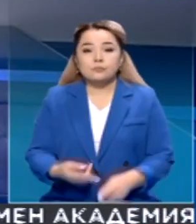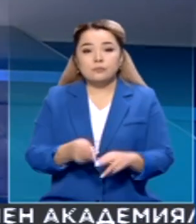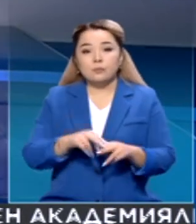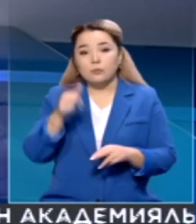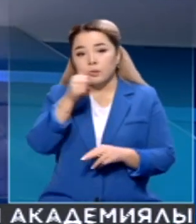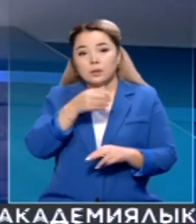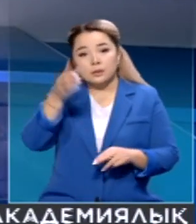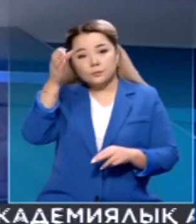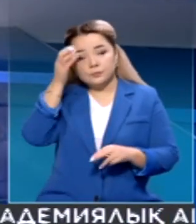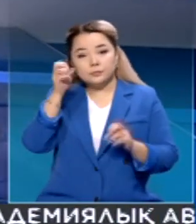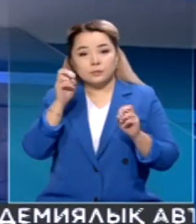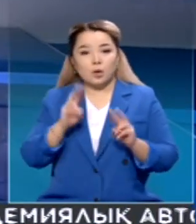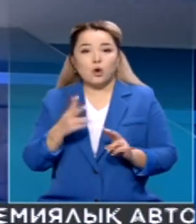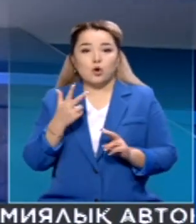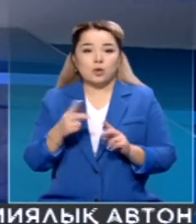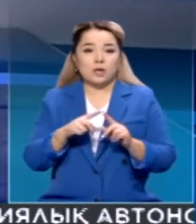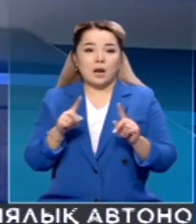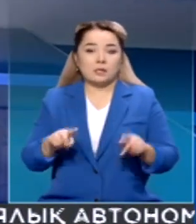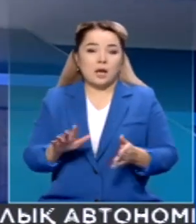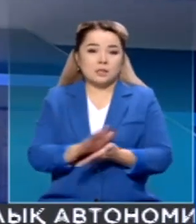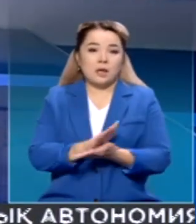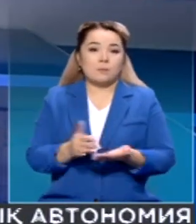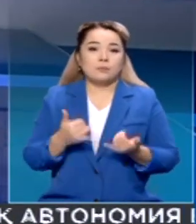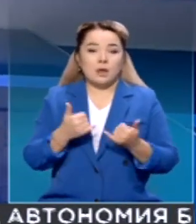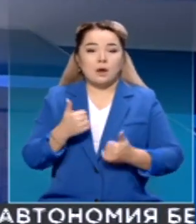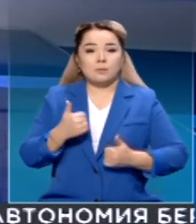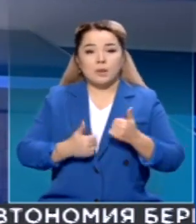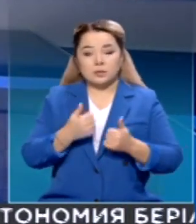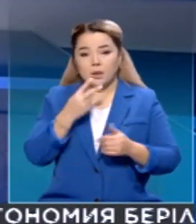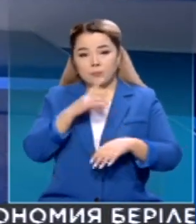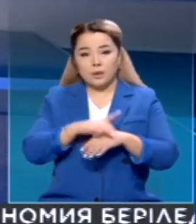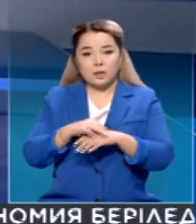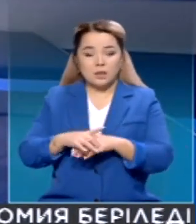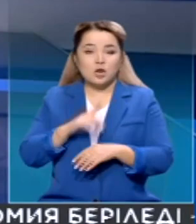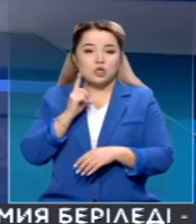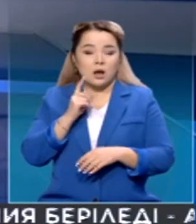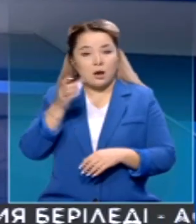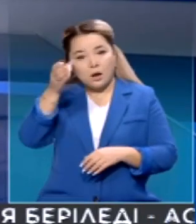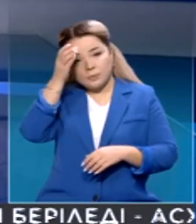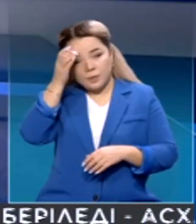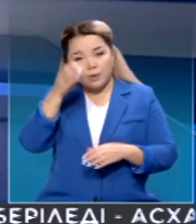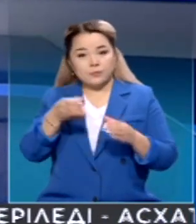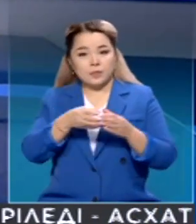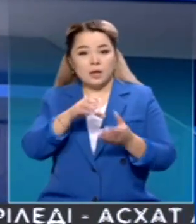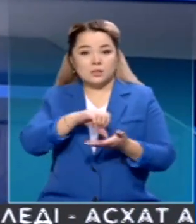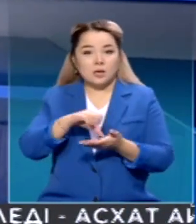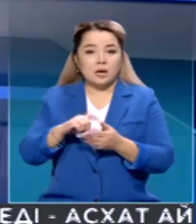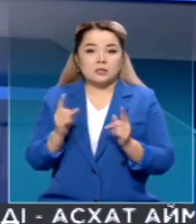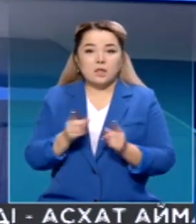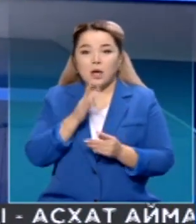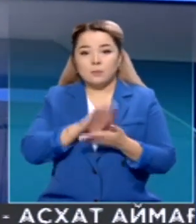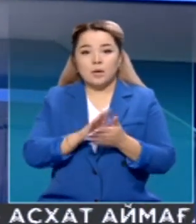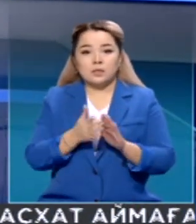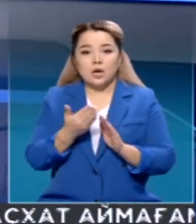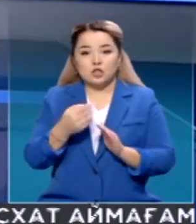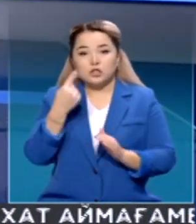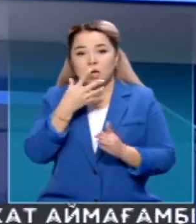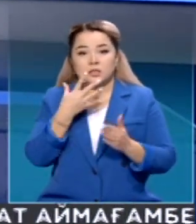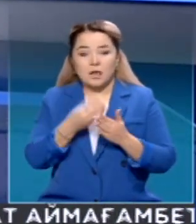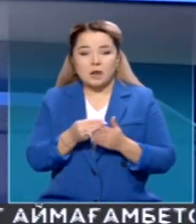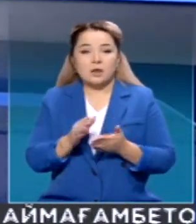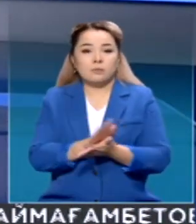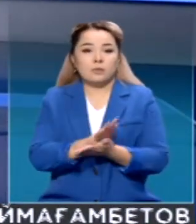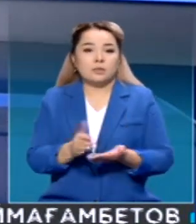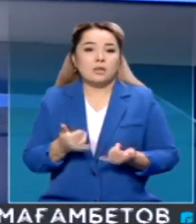Биыл ғалымдарға арналған үш грантты қаржыландыру байқауы жарияланған. Оның ішінде жас ғалымдарға, коллаборацияға, қысқа мерзімді жеке гранттар бар.